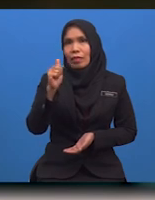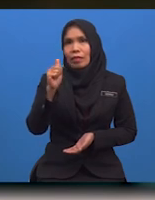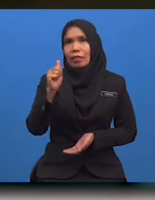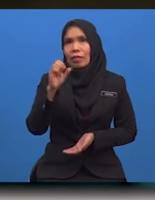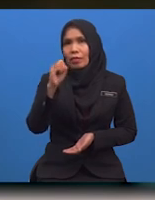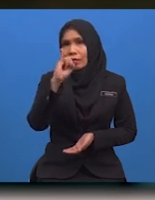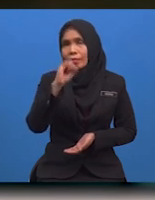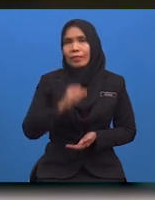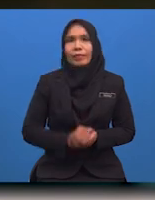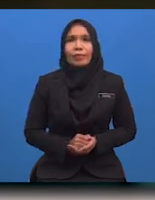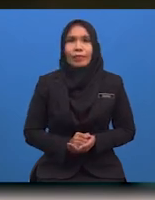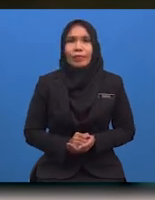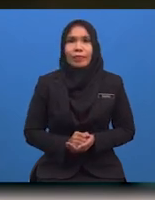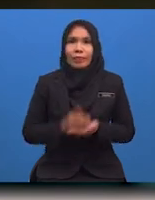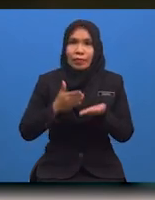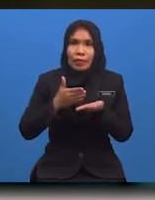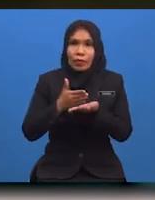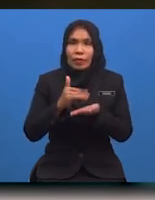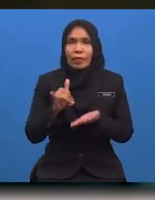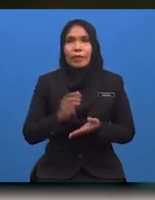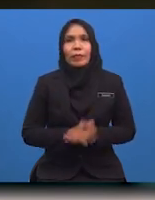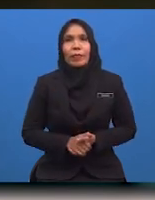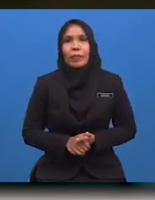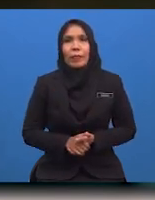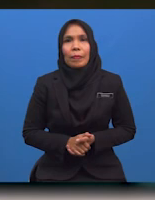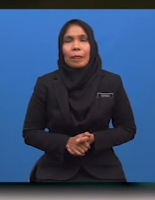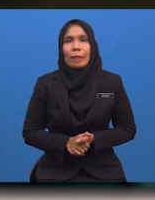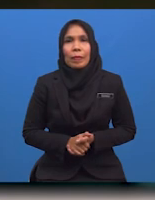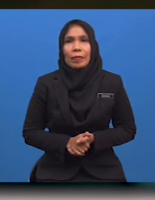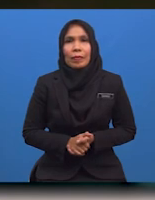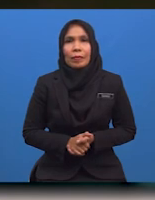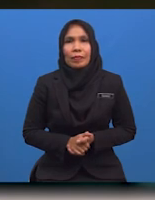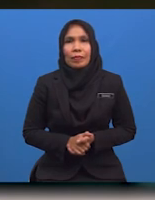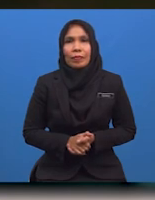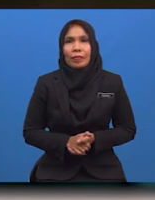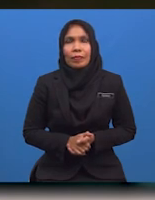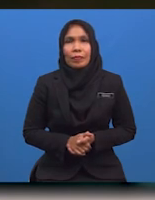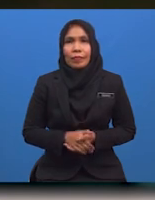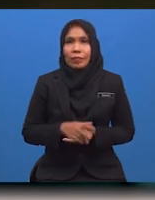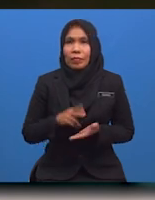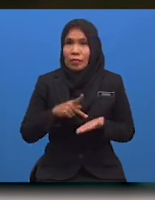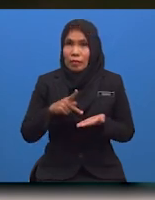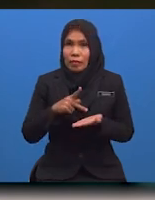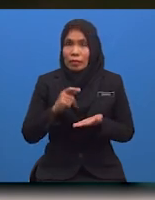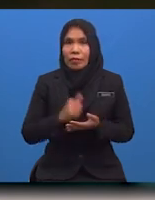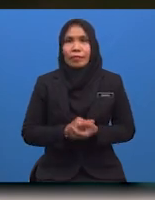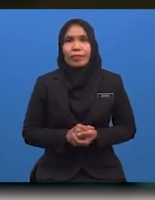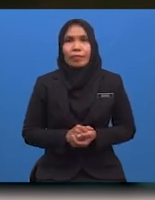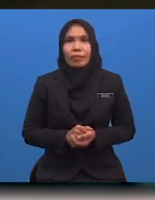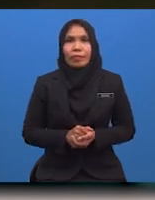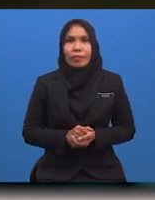negatif. Seterusnya, cikgu akan rumuskan tentang kesan-kesan inflasi yang